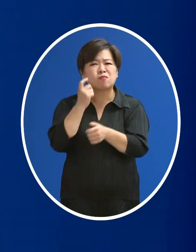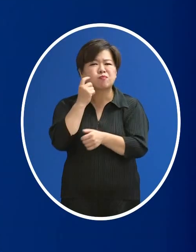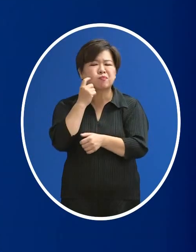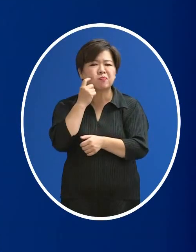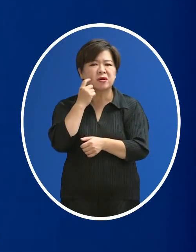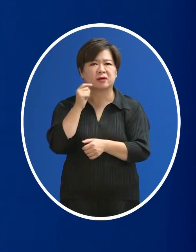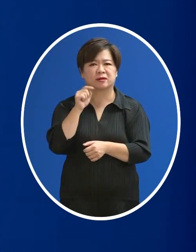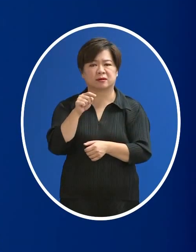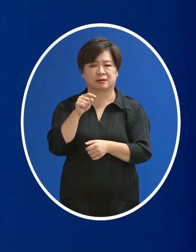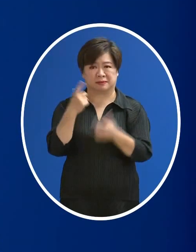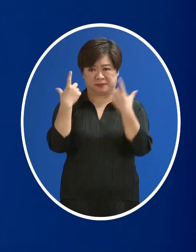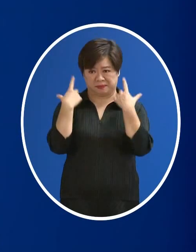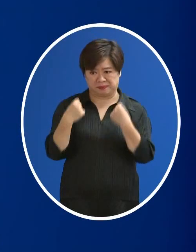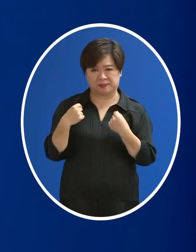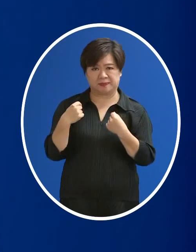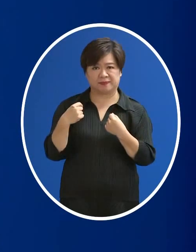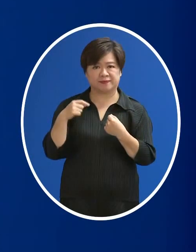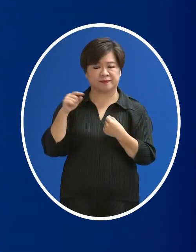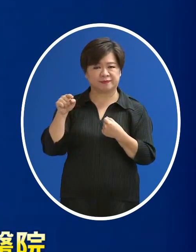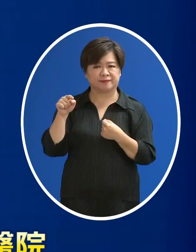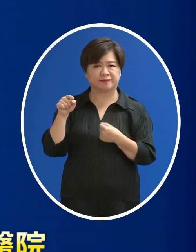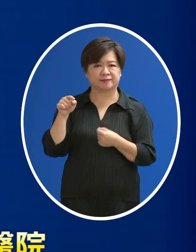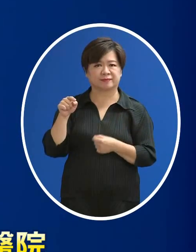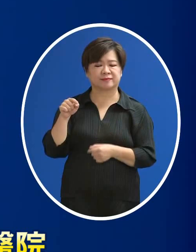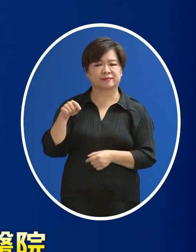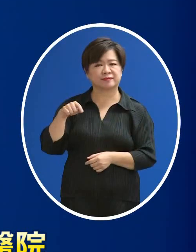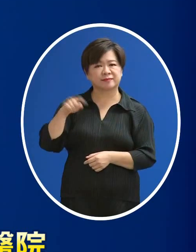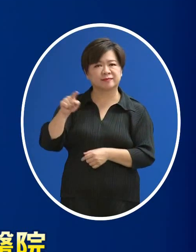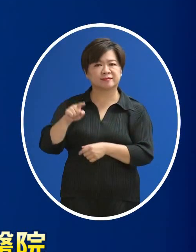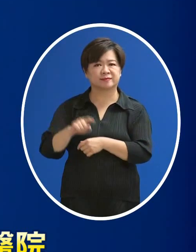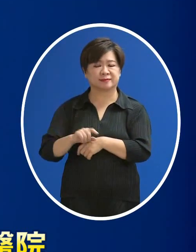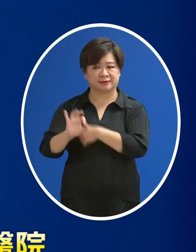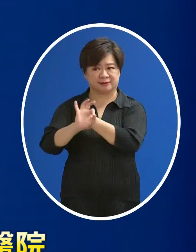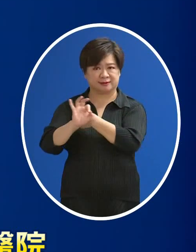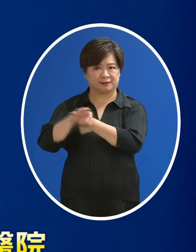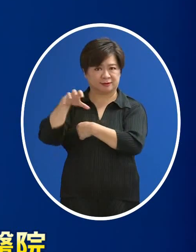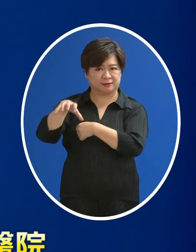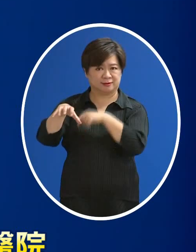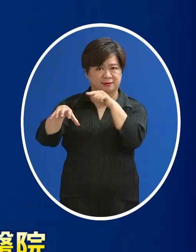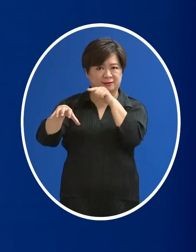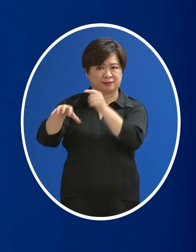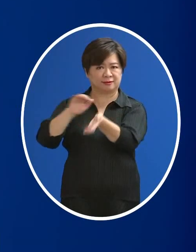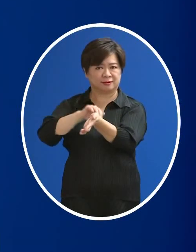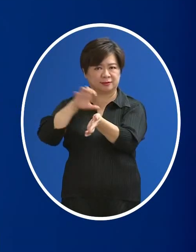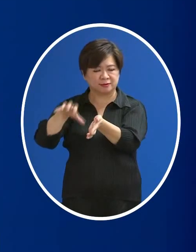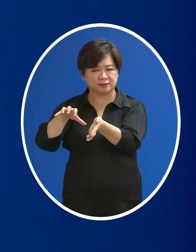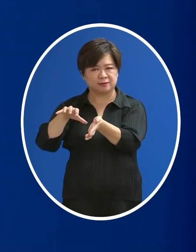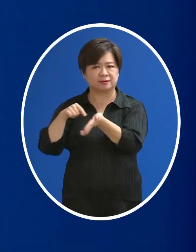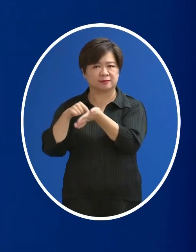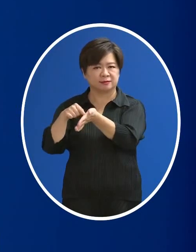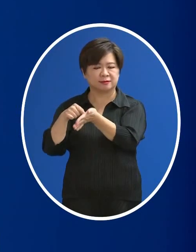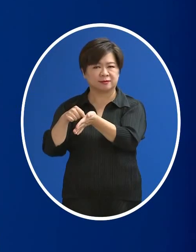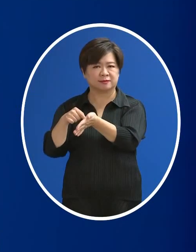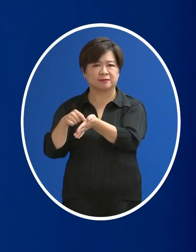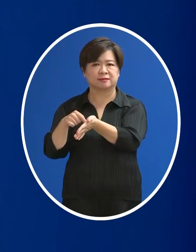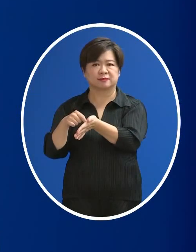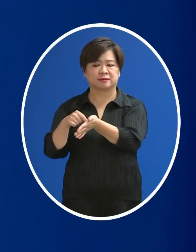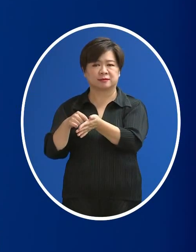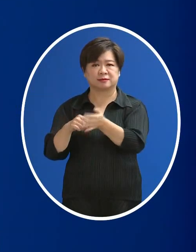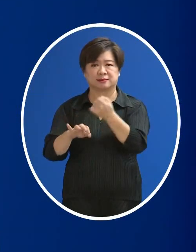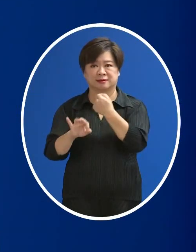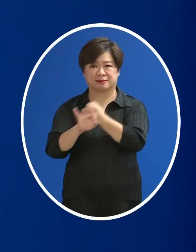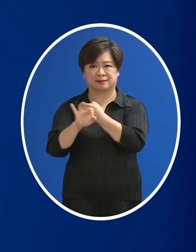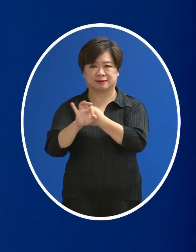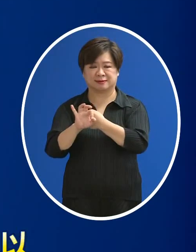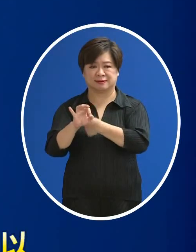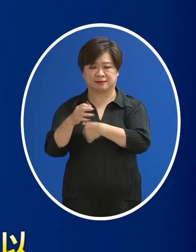跟这个他原来去接受临床试验这个医院去拿这个施打是受试者的证